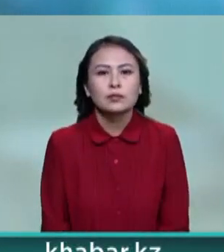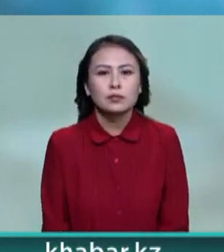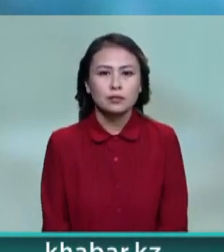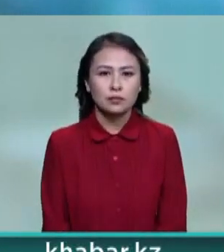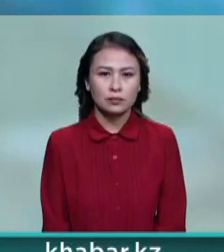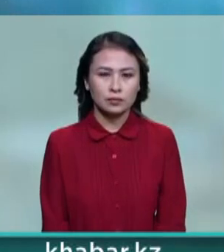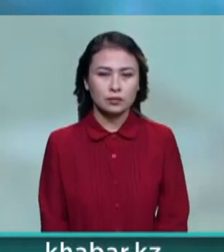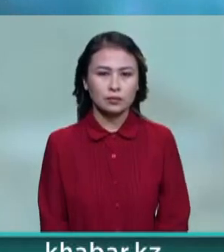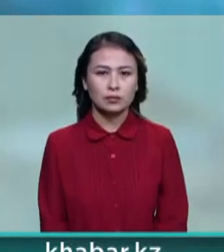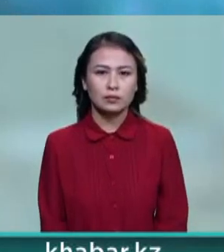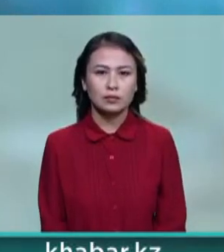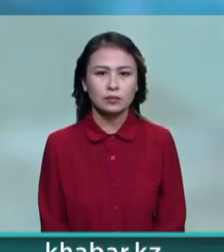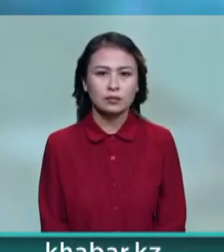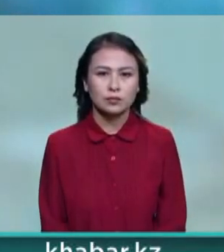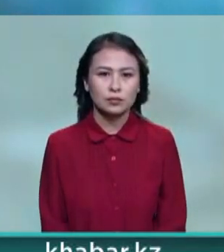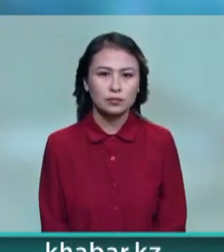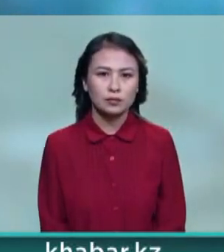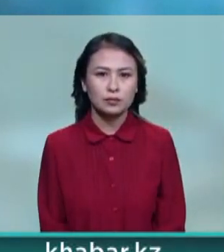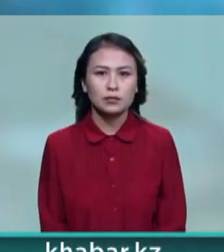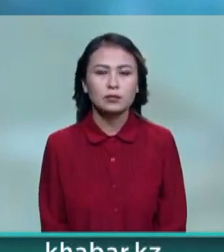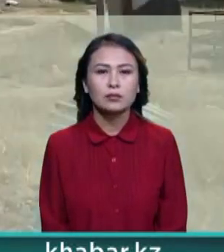тыныс тіршілігін көзбен көріп қайтты.